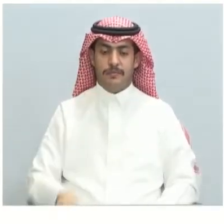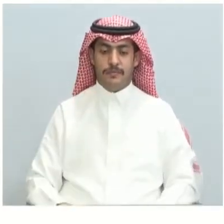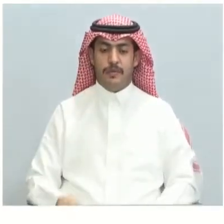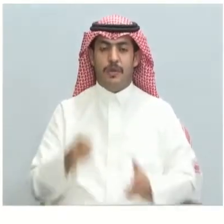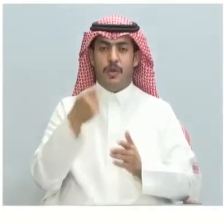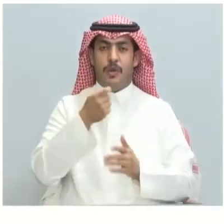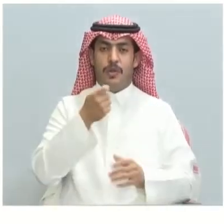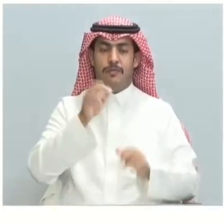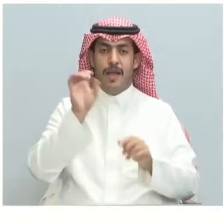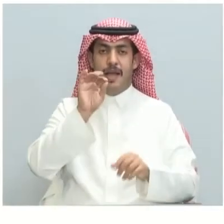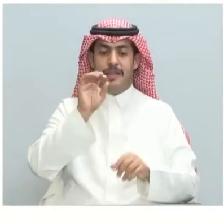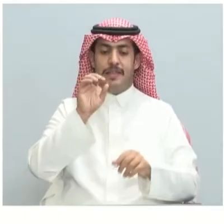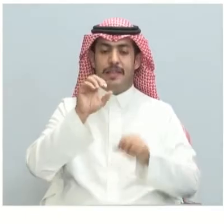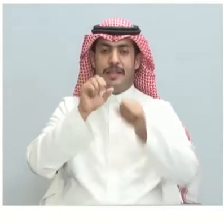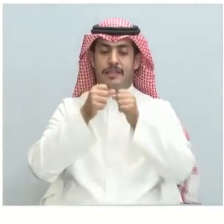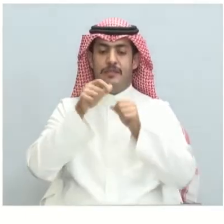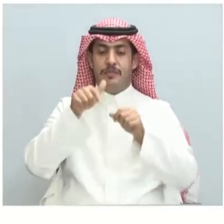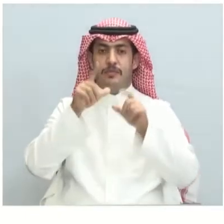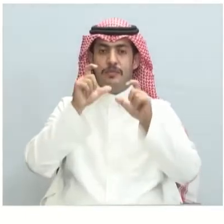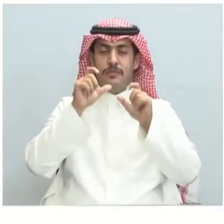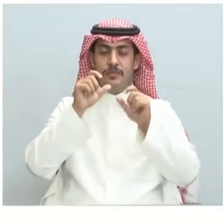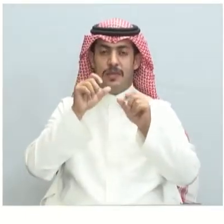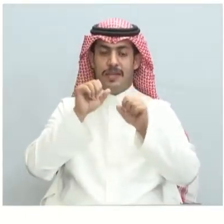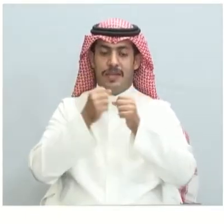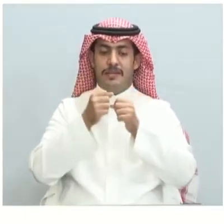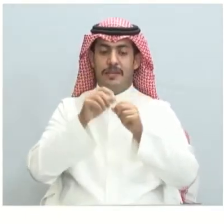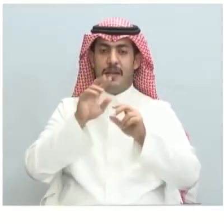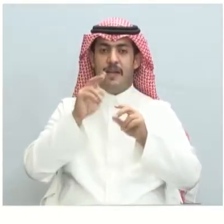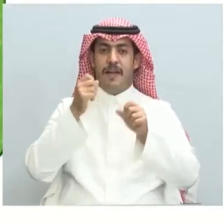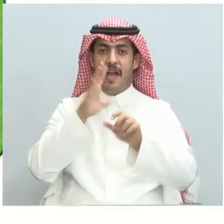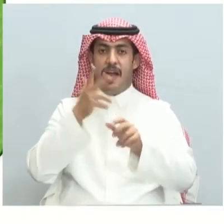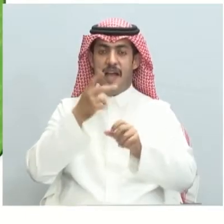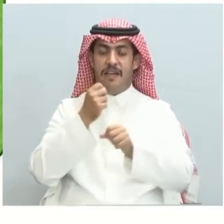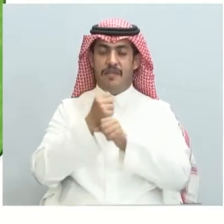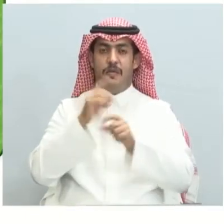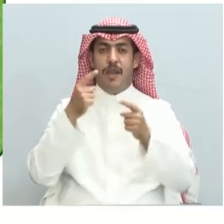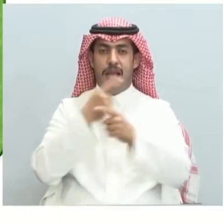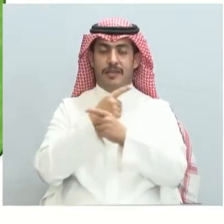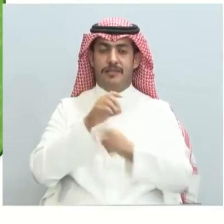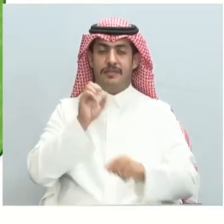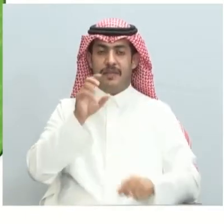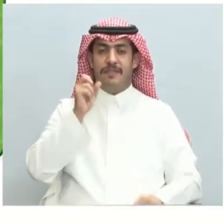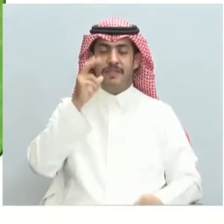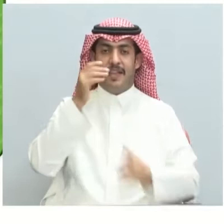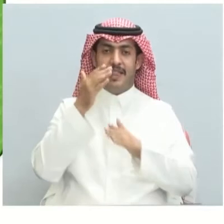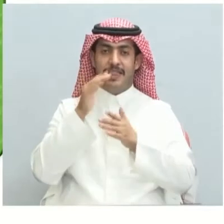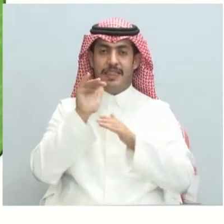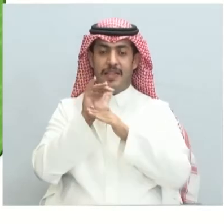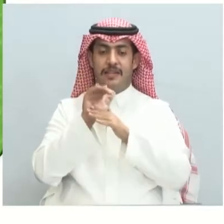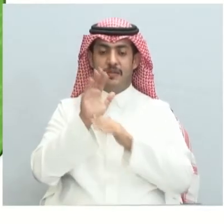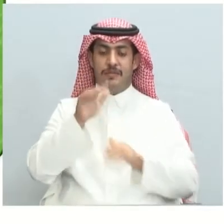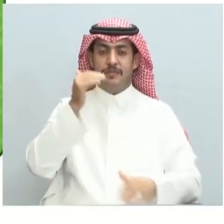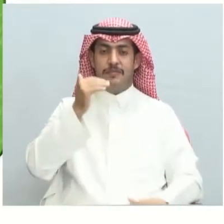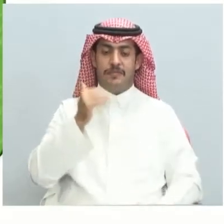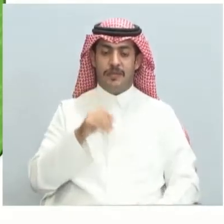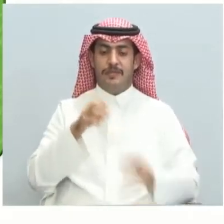اكتب العدد الكسري في صوره كسر غير فعلي والعكس اذا ابناء البنات استعرضنا فكره الدرس لدينا